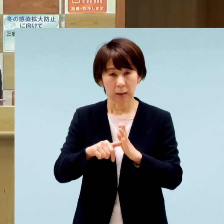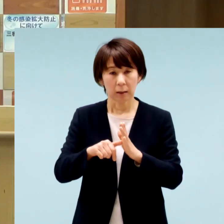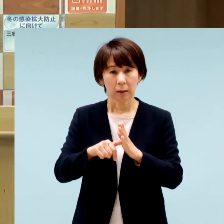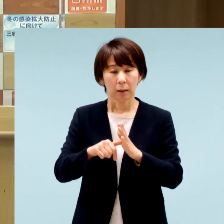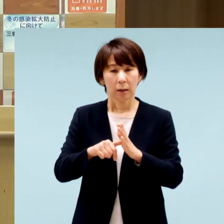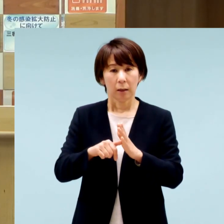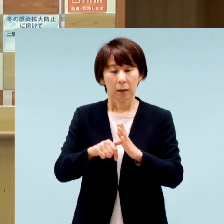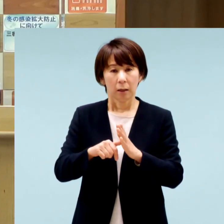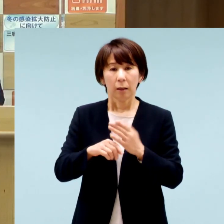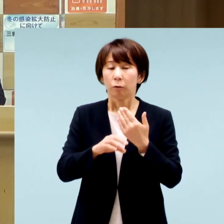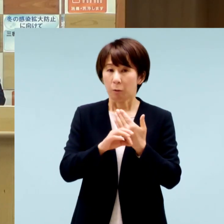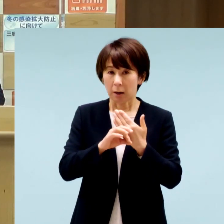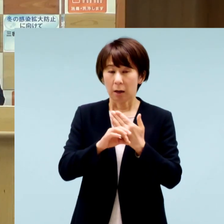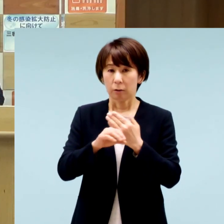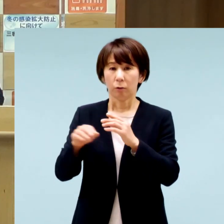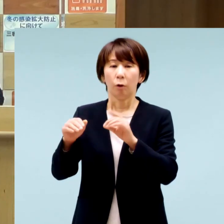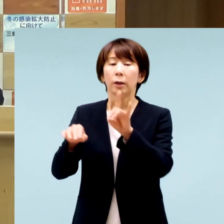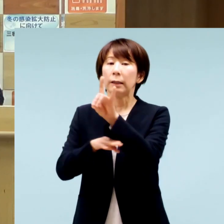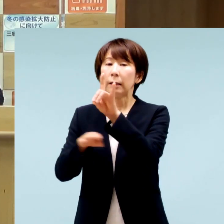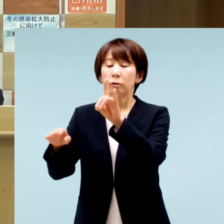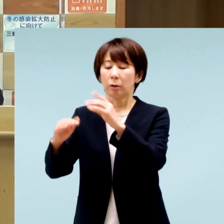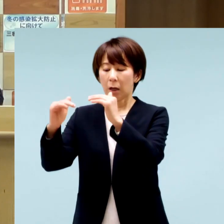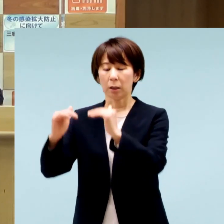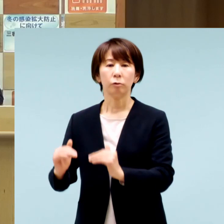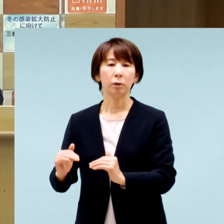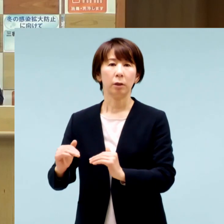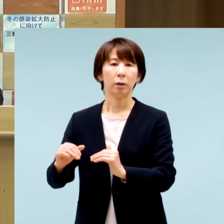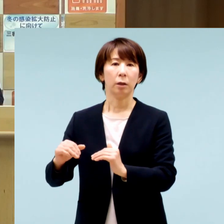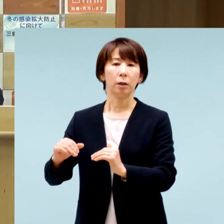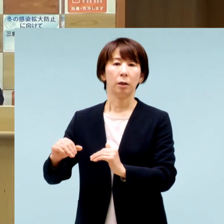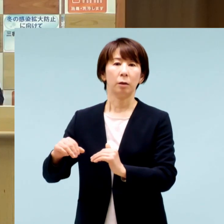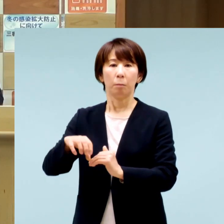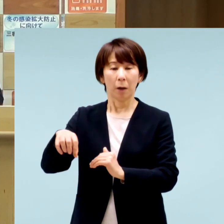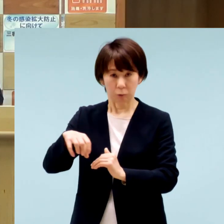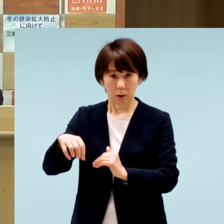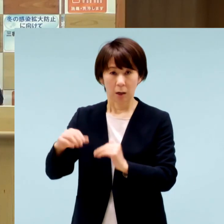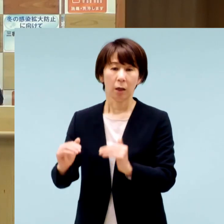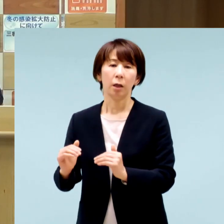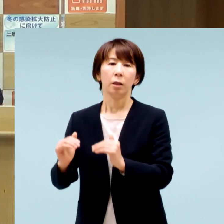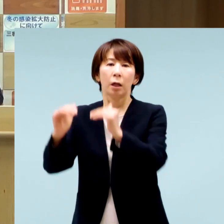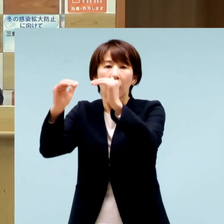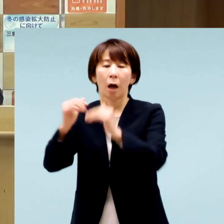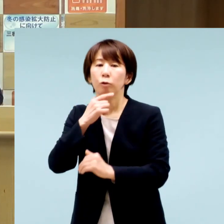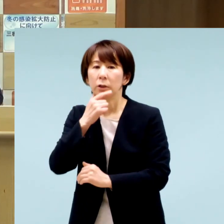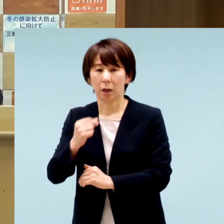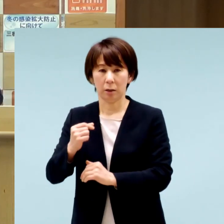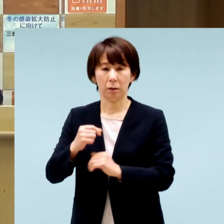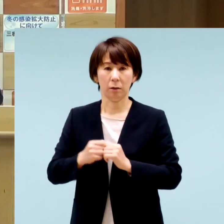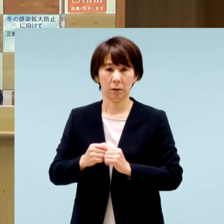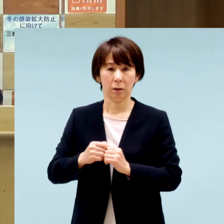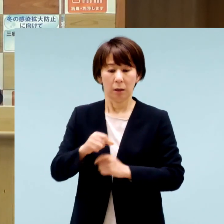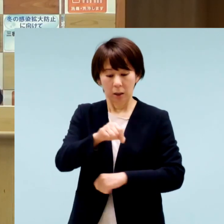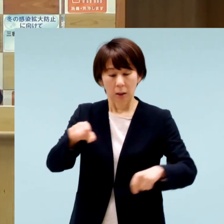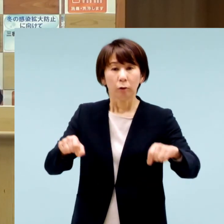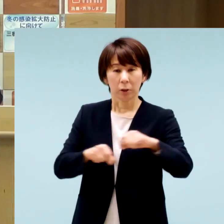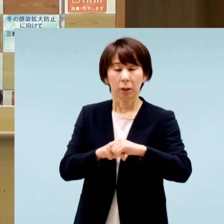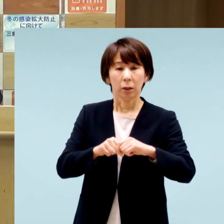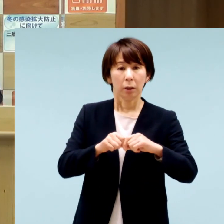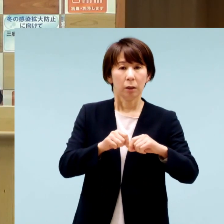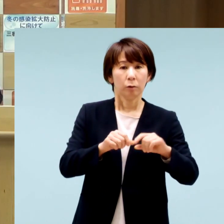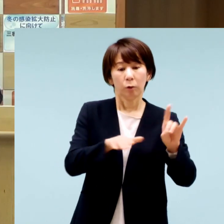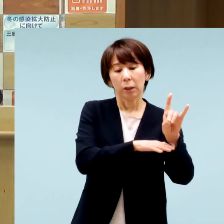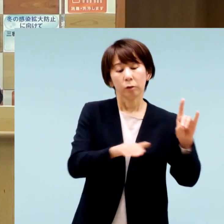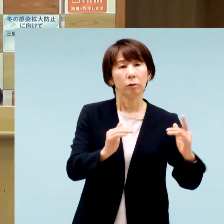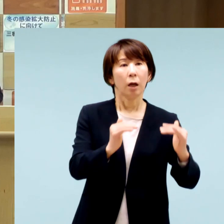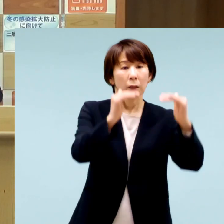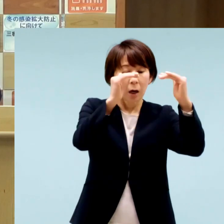低いレベルに設定しているところっていうのは早くこっちに行きたいわけですから、で高いレベルになっているところは逆に言えばもっと低くしてほしいのにこっちに来